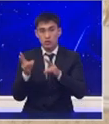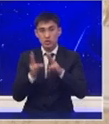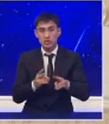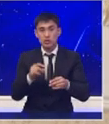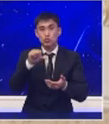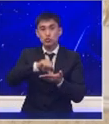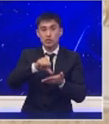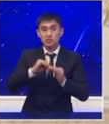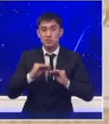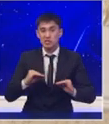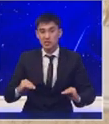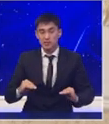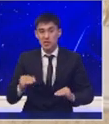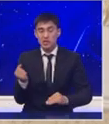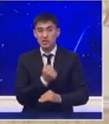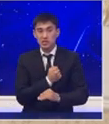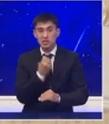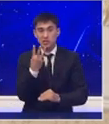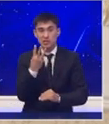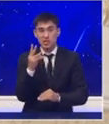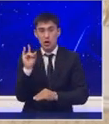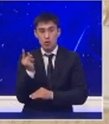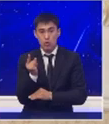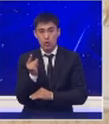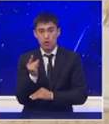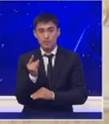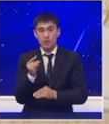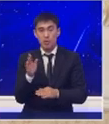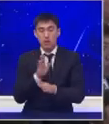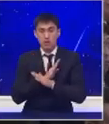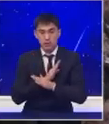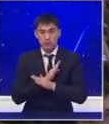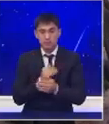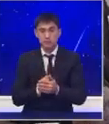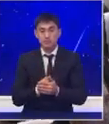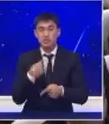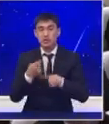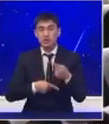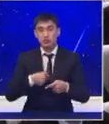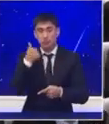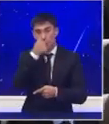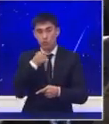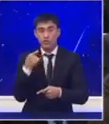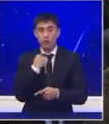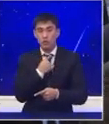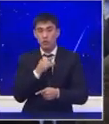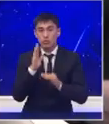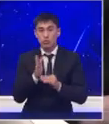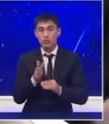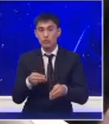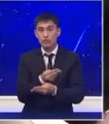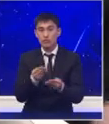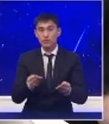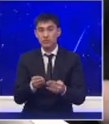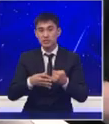это с участием детей. К сожалению, 3 ребенка несовершеннолетних погибли. Со следующего года в Талдыкургане будут ежегодно выдавать